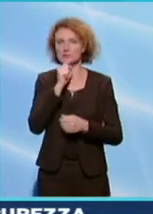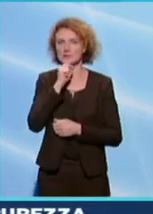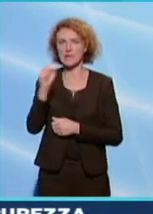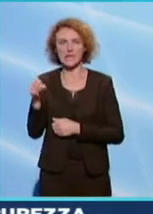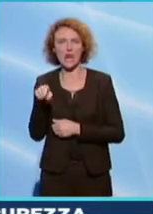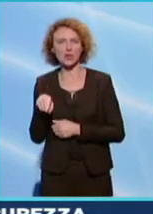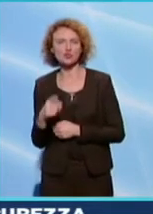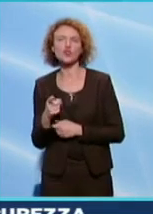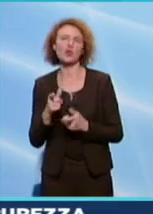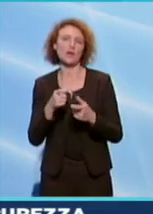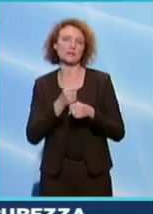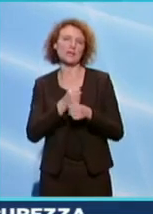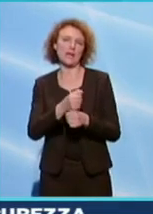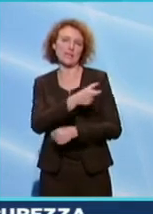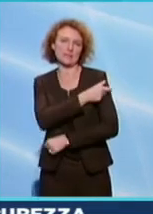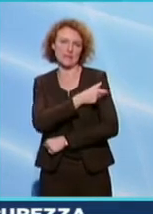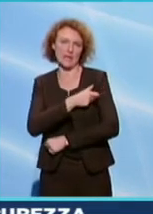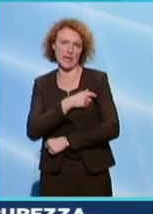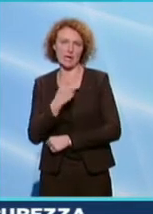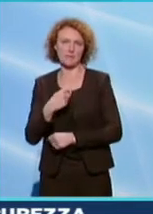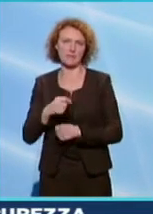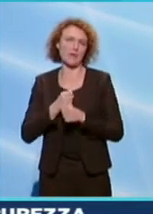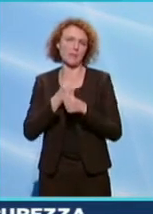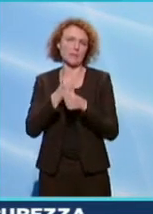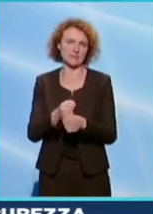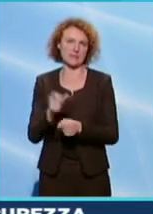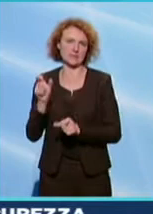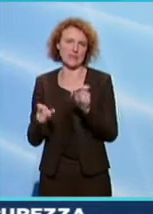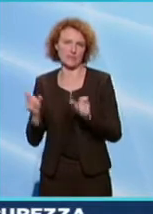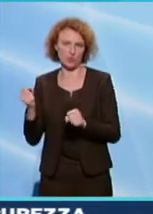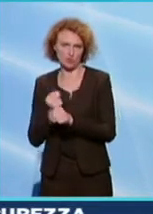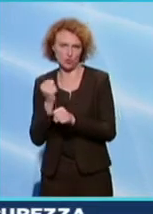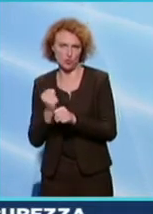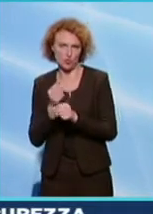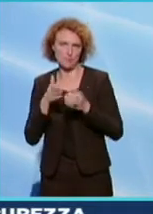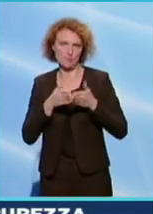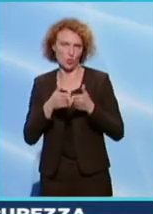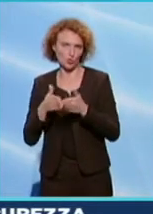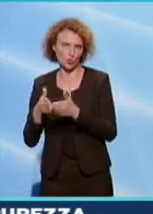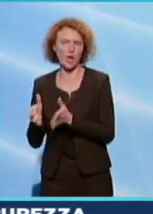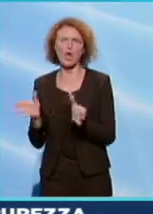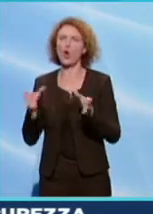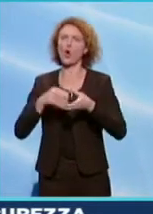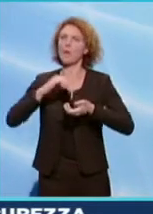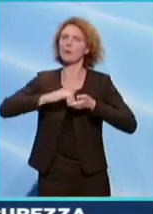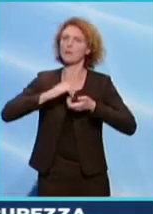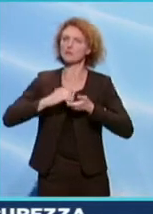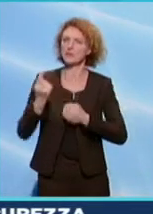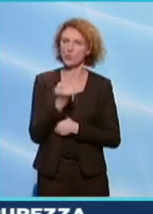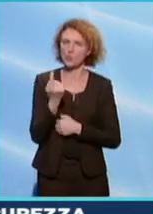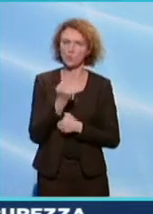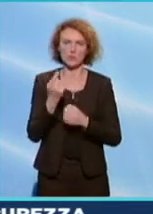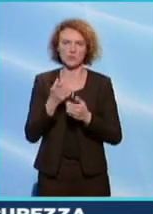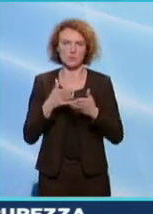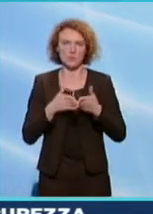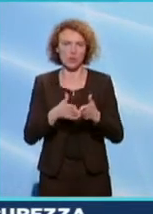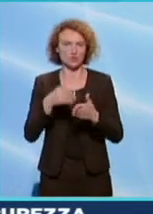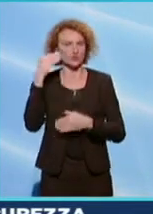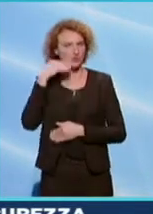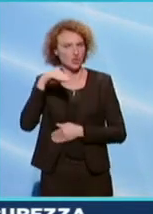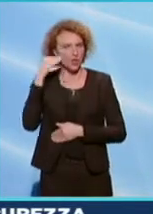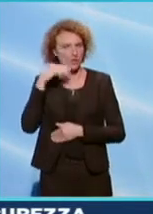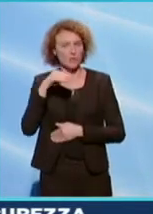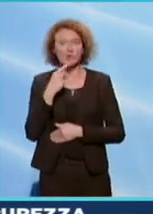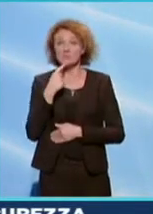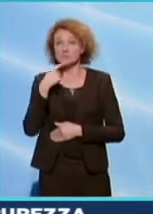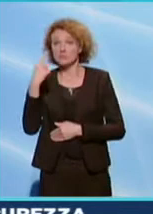delegati sindacali delle rappresentanze dei lavoratori portuali della compagnia unica del porto di genova nella quale veniva riferito di